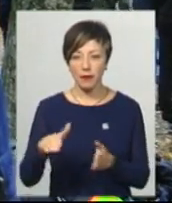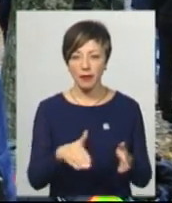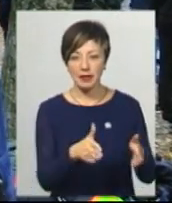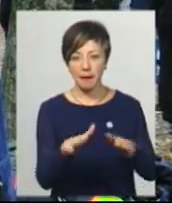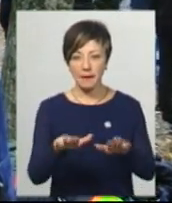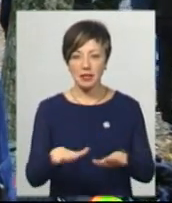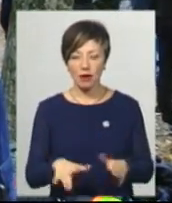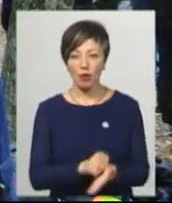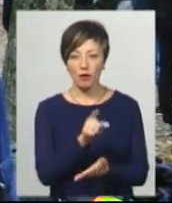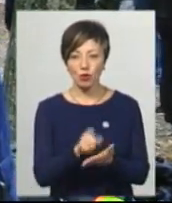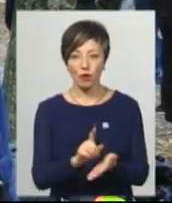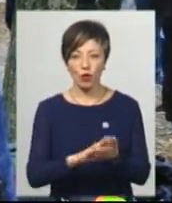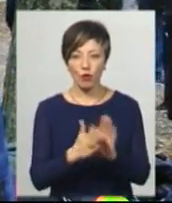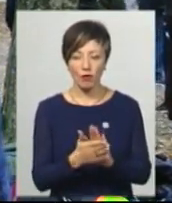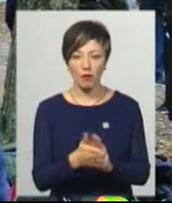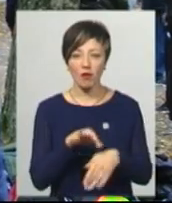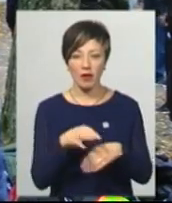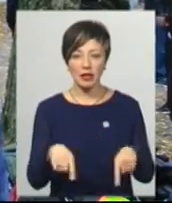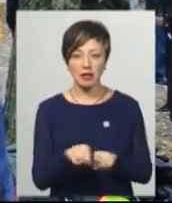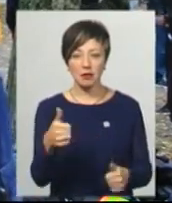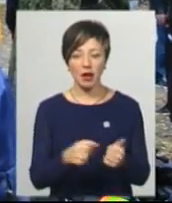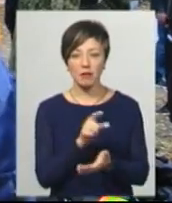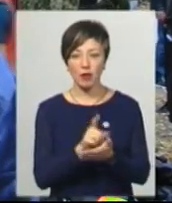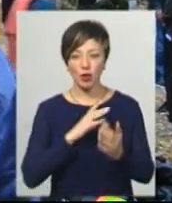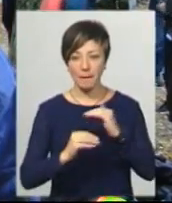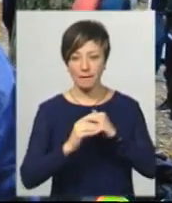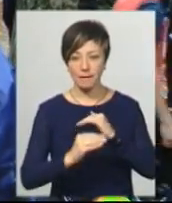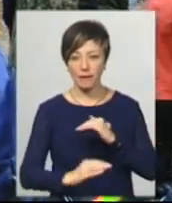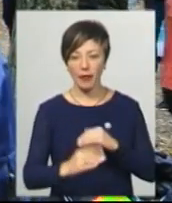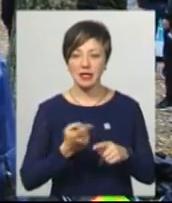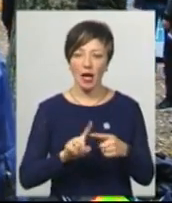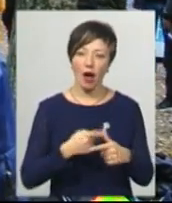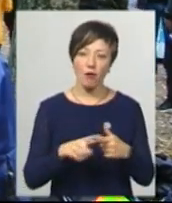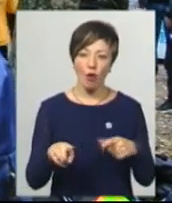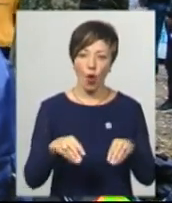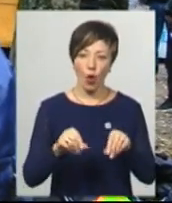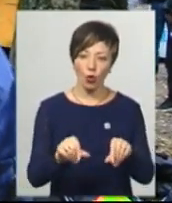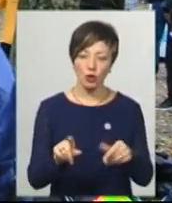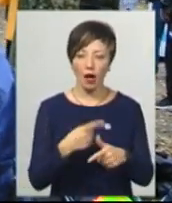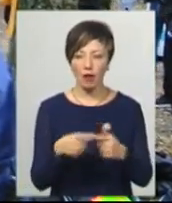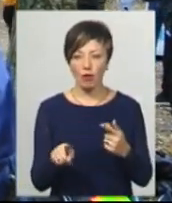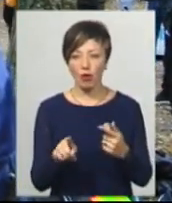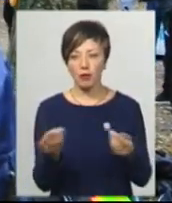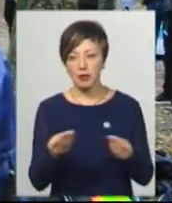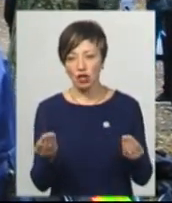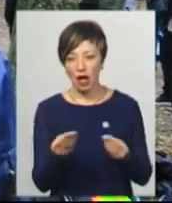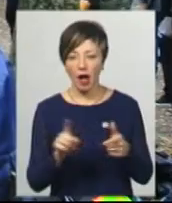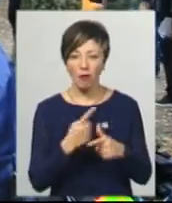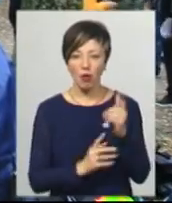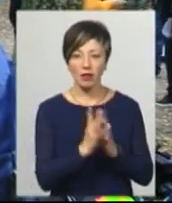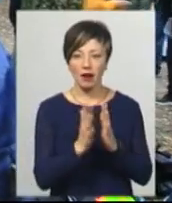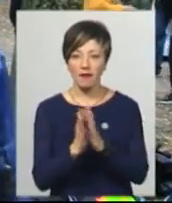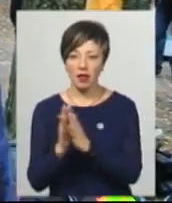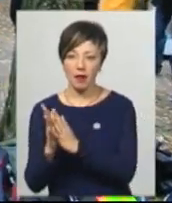місцевості. Обов'язковою умовою проведення таких змагань має бути покриття. Це або ґрунт, або піщаний ґрунт, або трав'яне